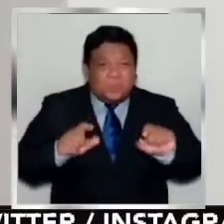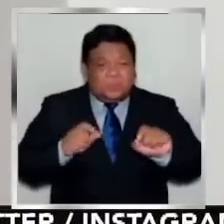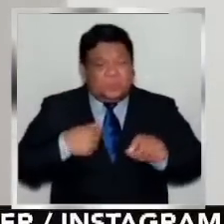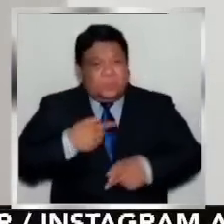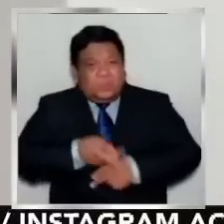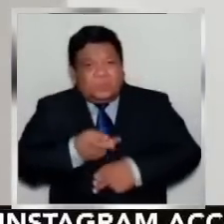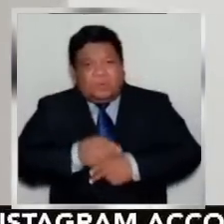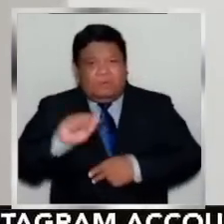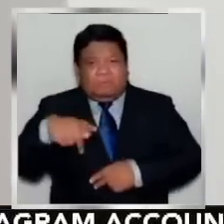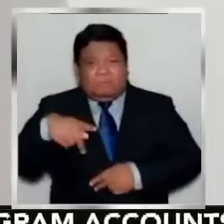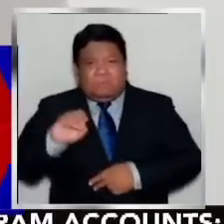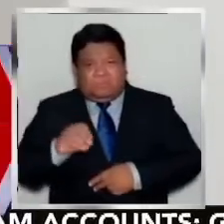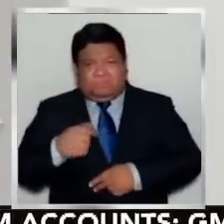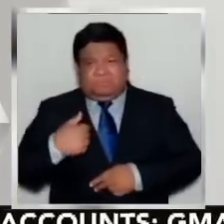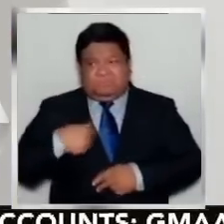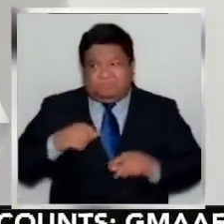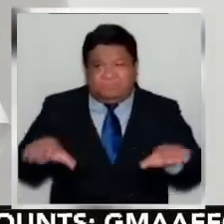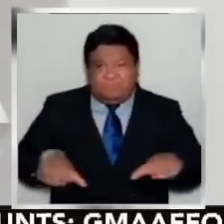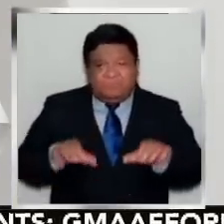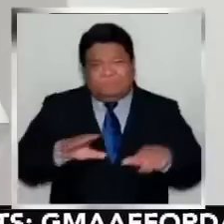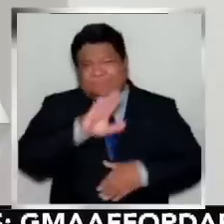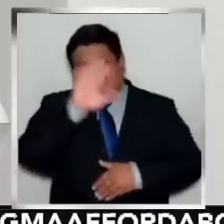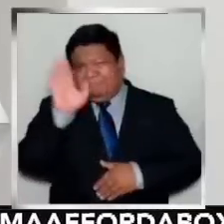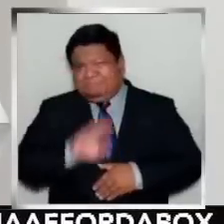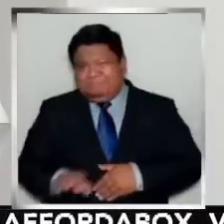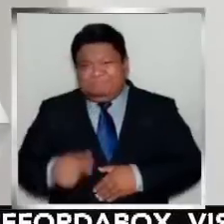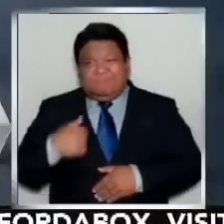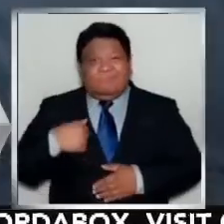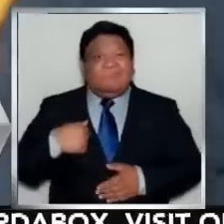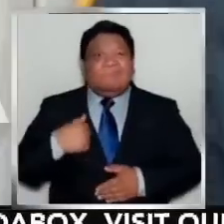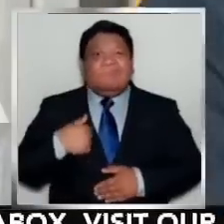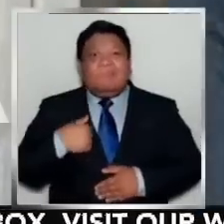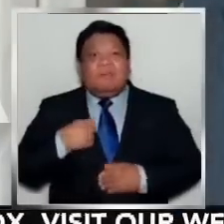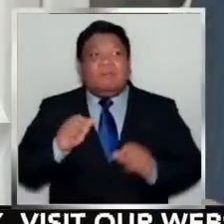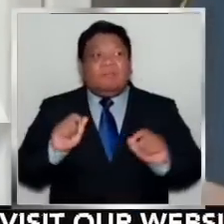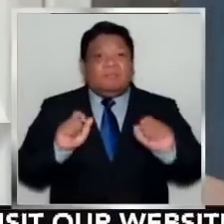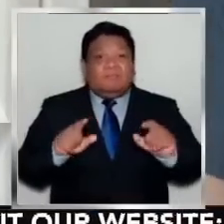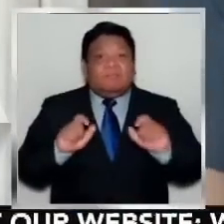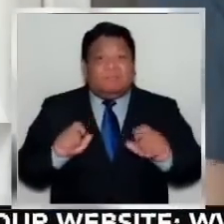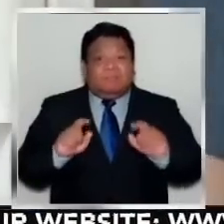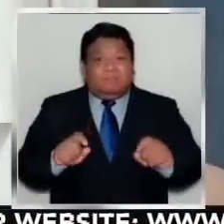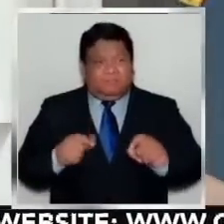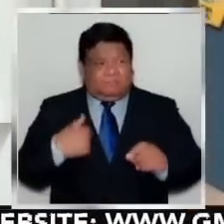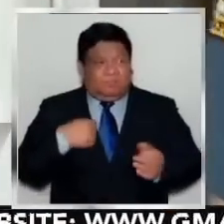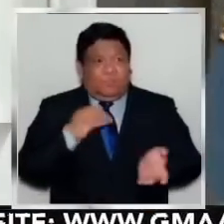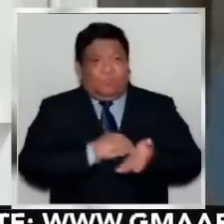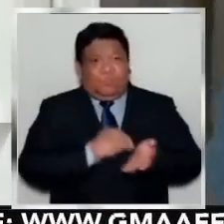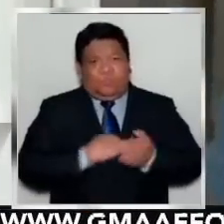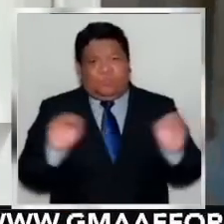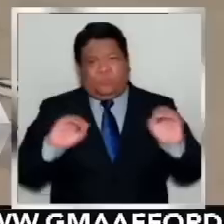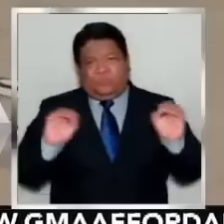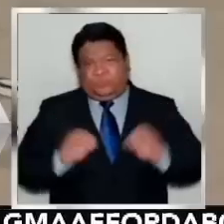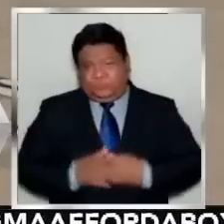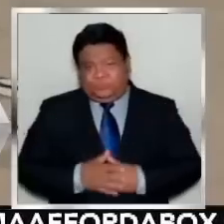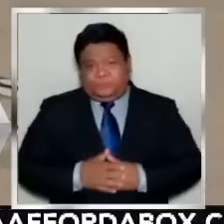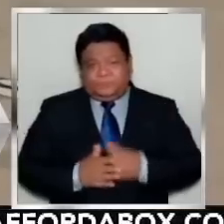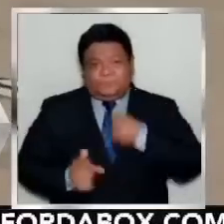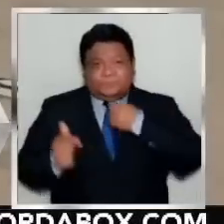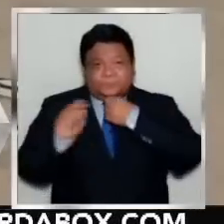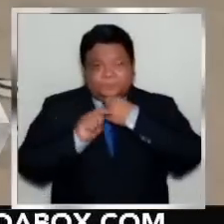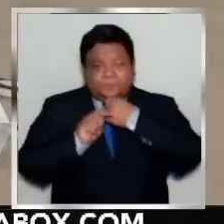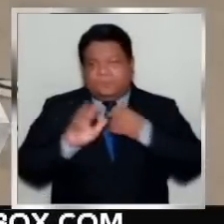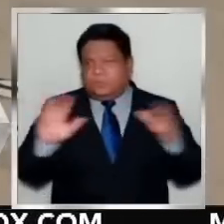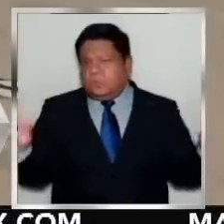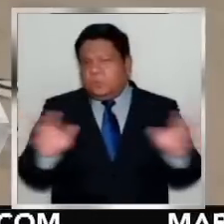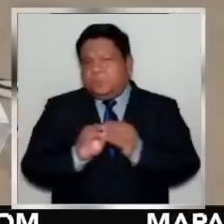yan, sir. Saka hindi ako mababaon ng utang, sir, kung nagtitinda ako ng ganyan. Aabot sa 7 kilo na may halagang 840,000